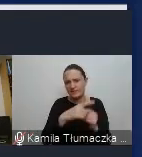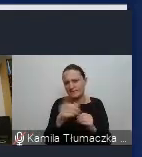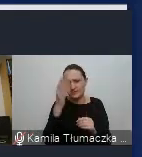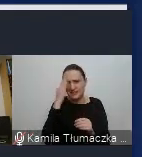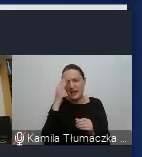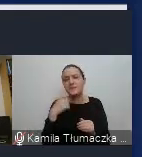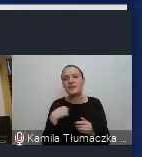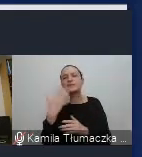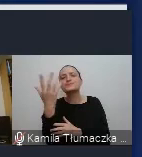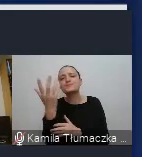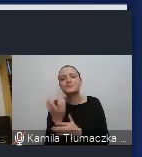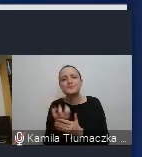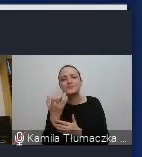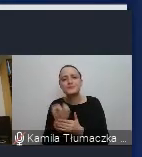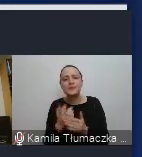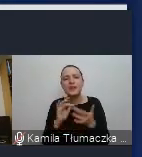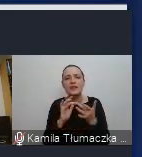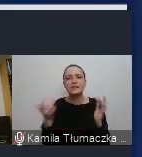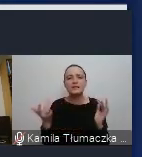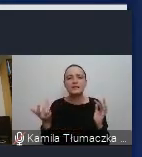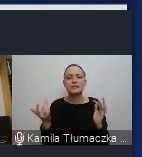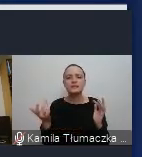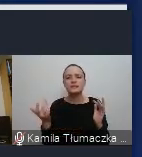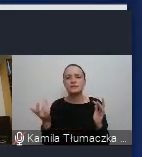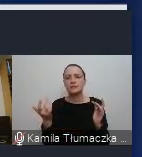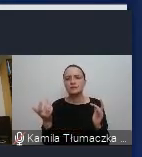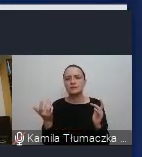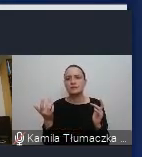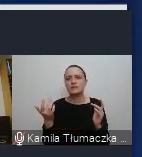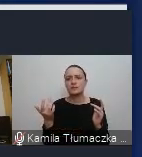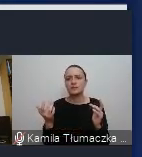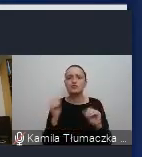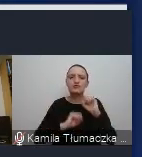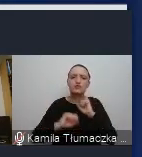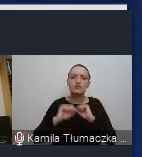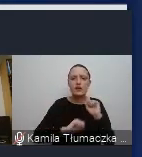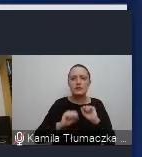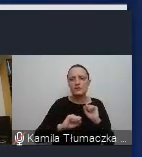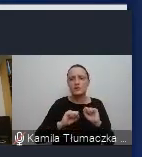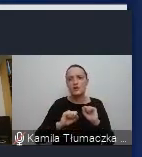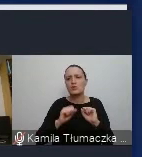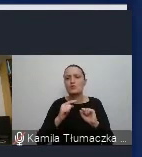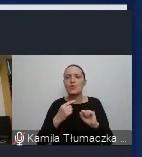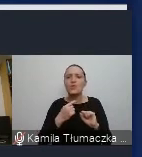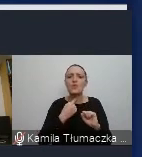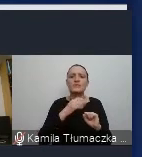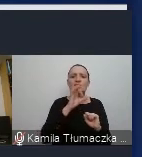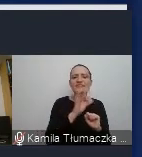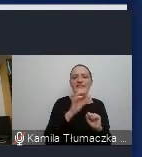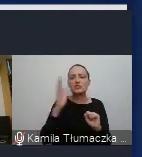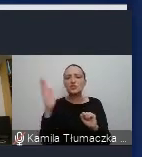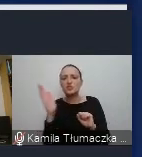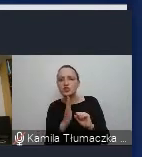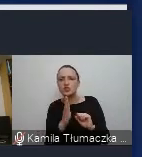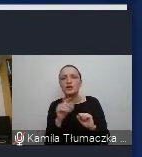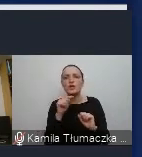ściągnęłam taką link do tego typu ćwiczenia, gdzie jest różnicowanie głosek s i sz w